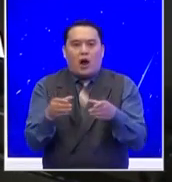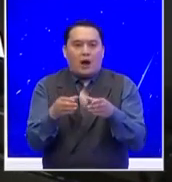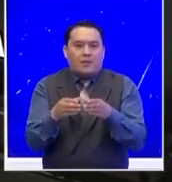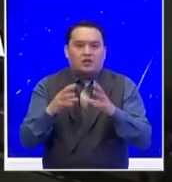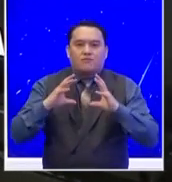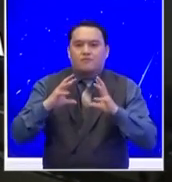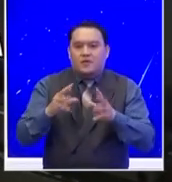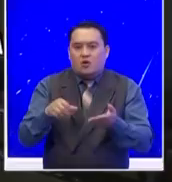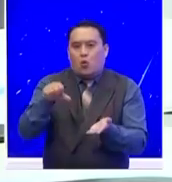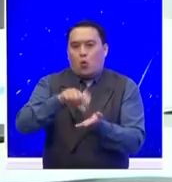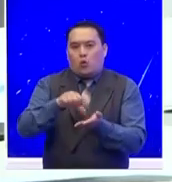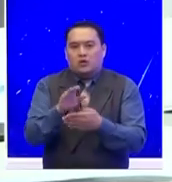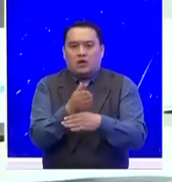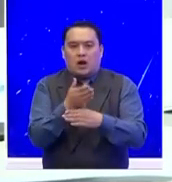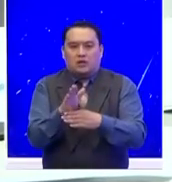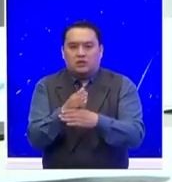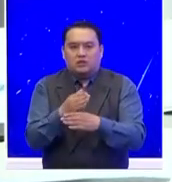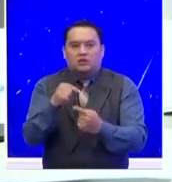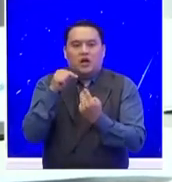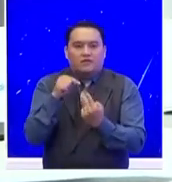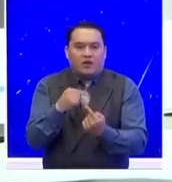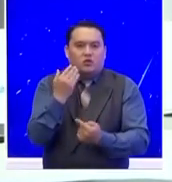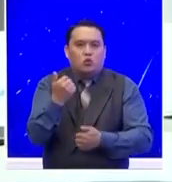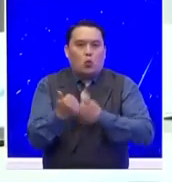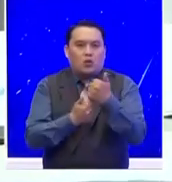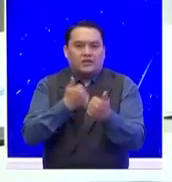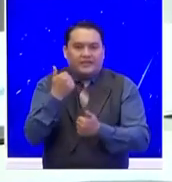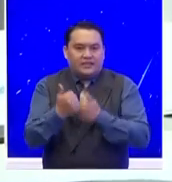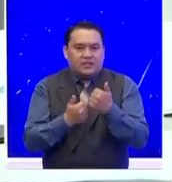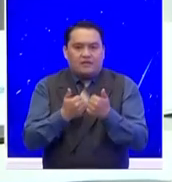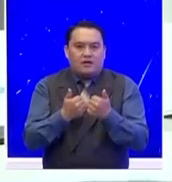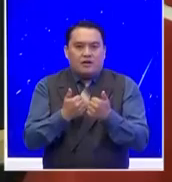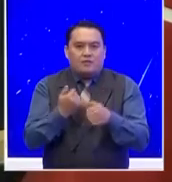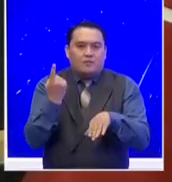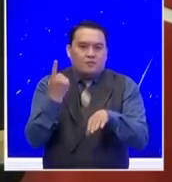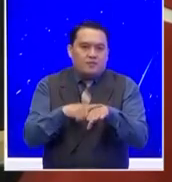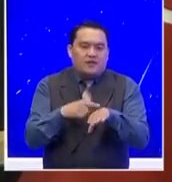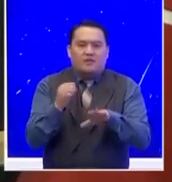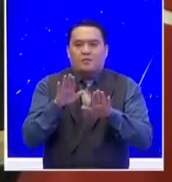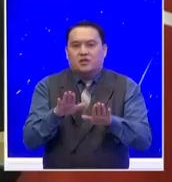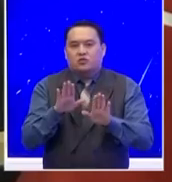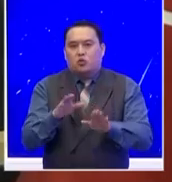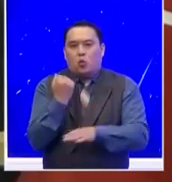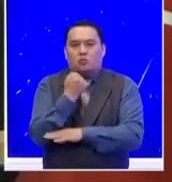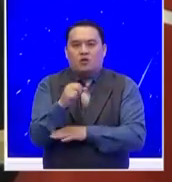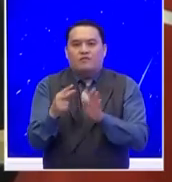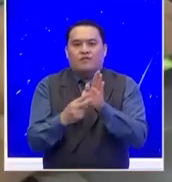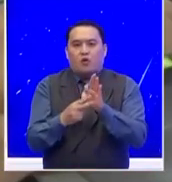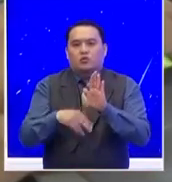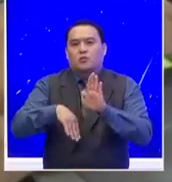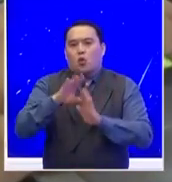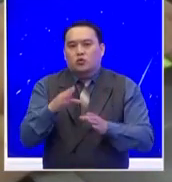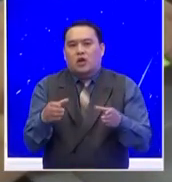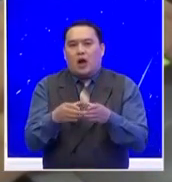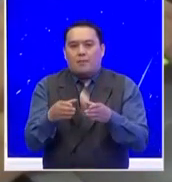команду мира, участников распределили в соответствии с турнирной таблицей. Вырваться вперед можно, лишь одержав победу. Лучшие